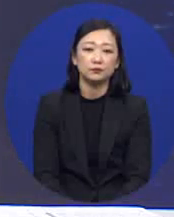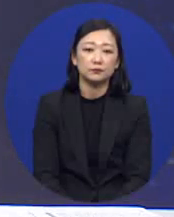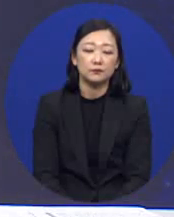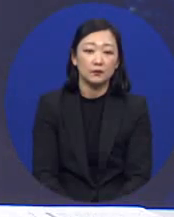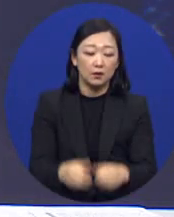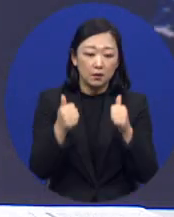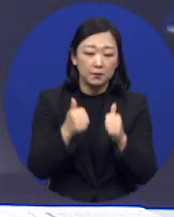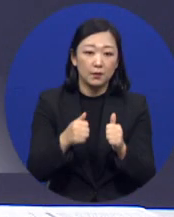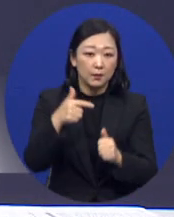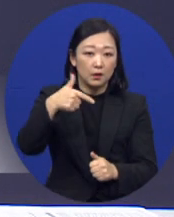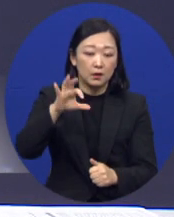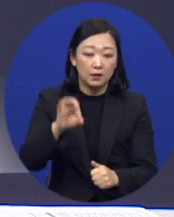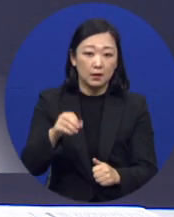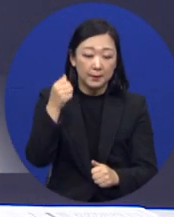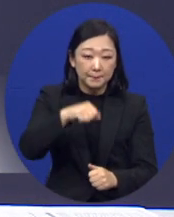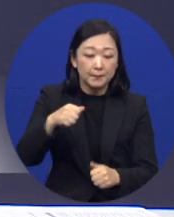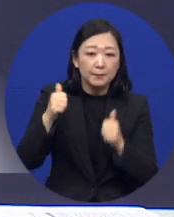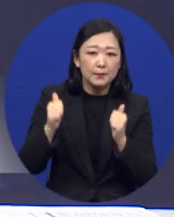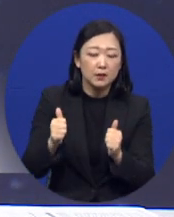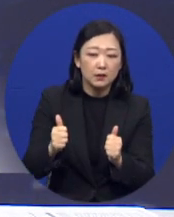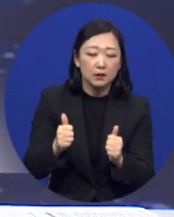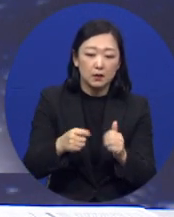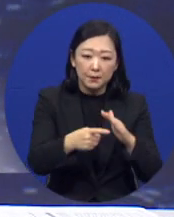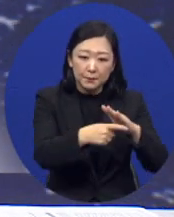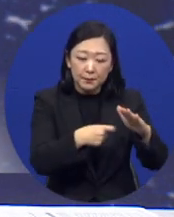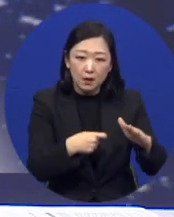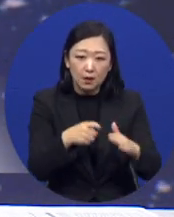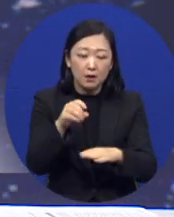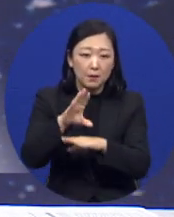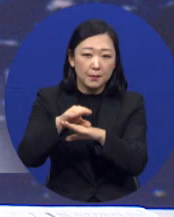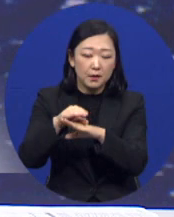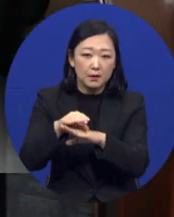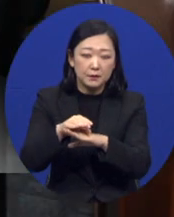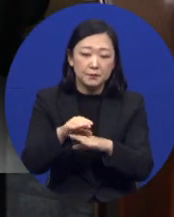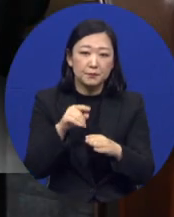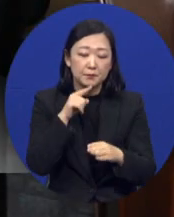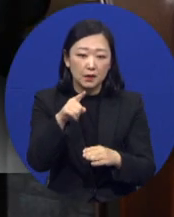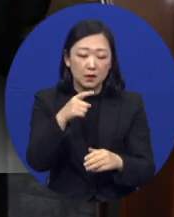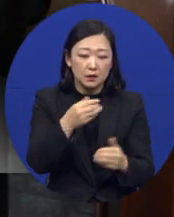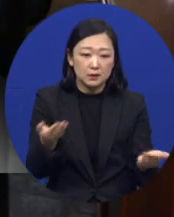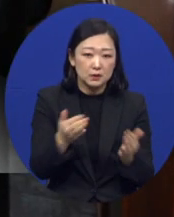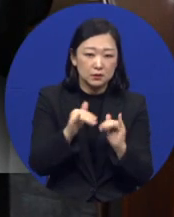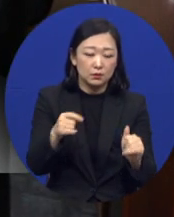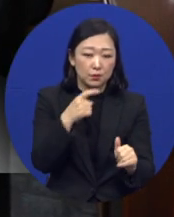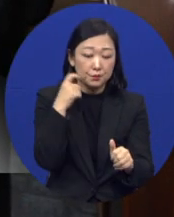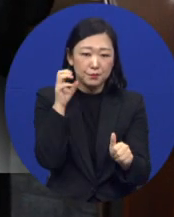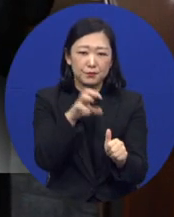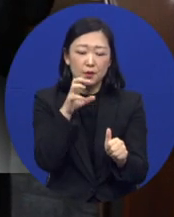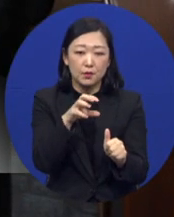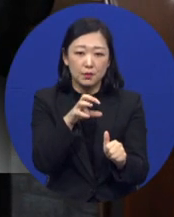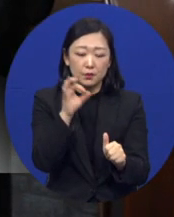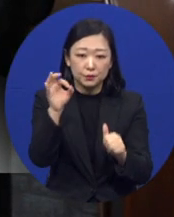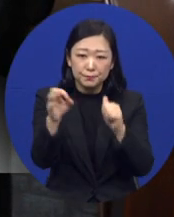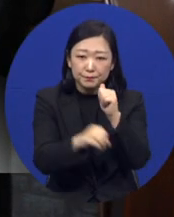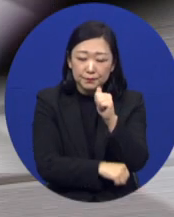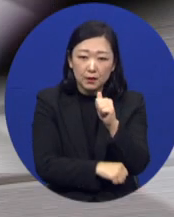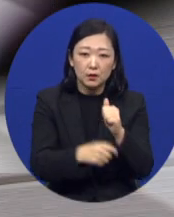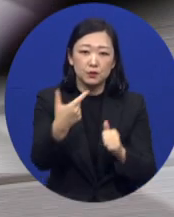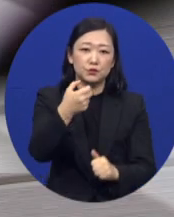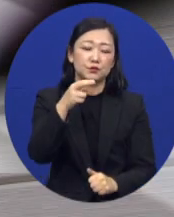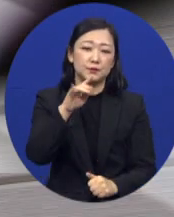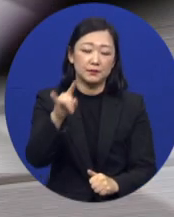제주지방법원 강민수 판사는 절도 사실을 언론에 제보하겠다며 직원을 협박해 돈을 뜯어낸 혐의로 기소된